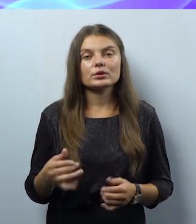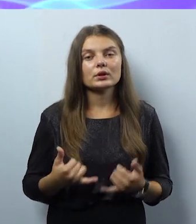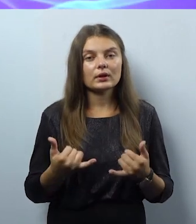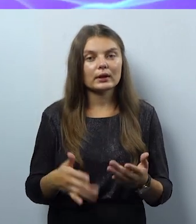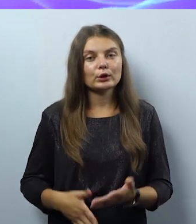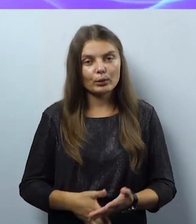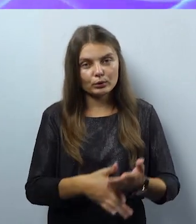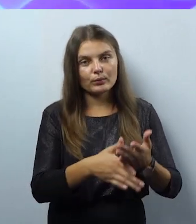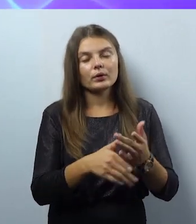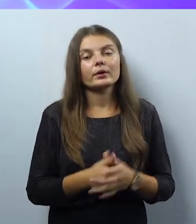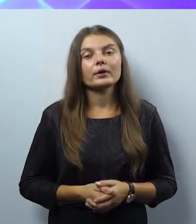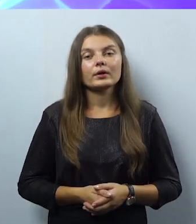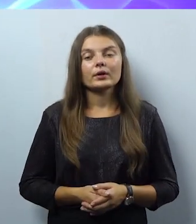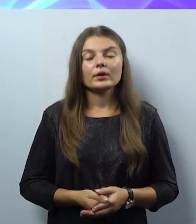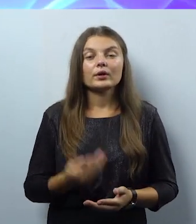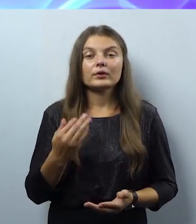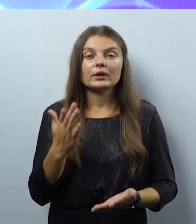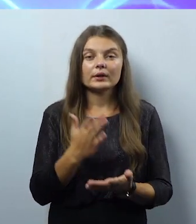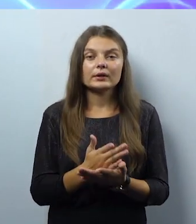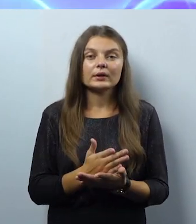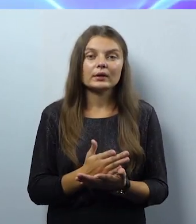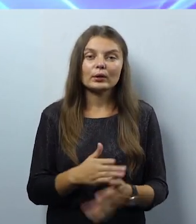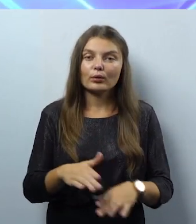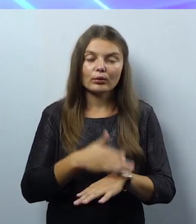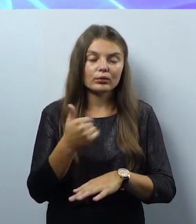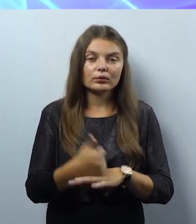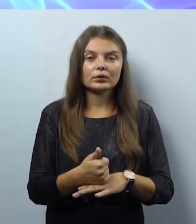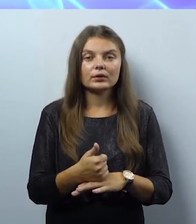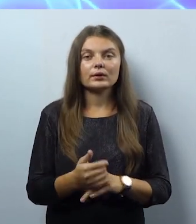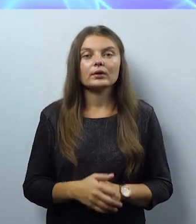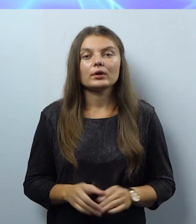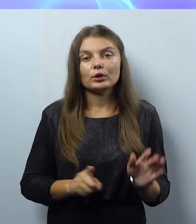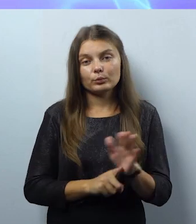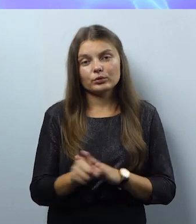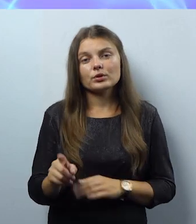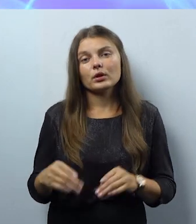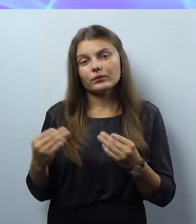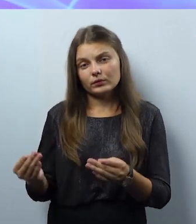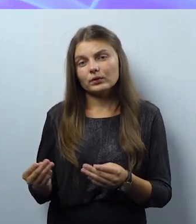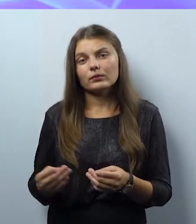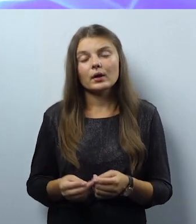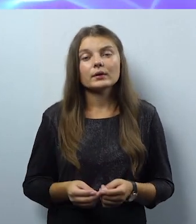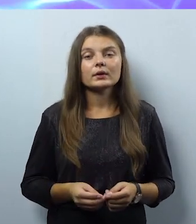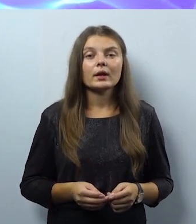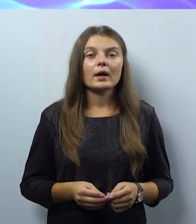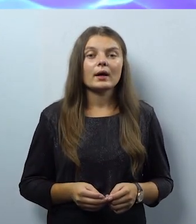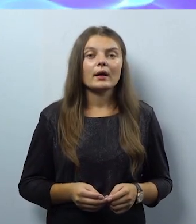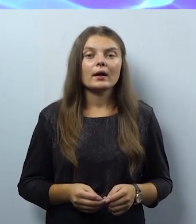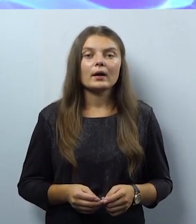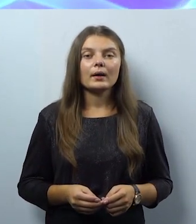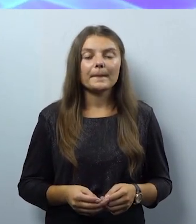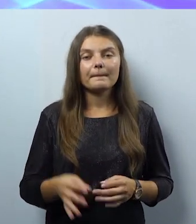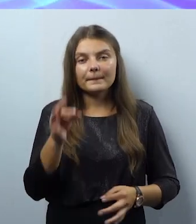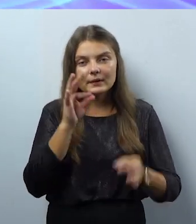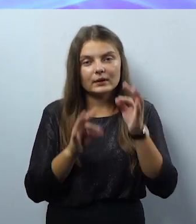здоров'я України, яка, власне, і стала основним замовником цих медичних послуг, які вона і почала їх купувати через контрактування, через контракти з закладом